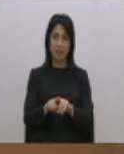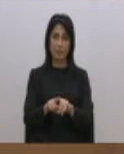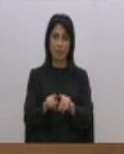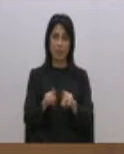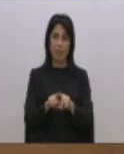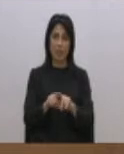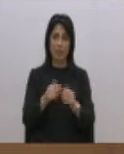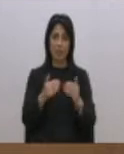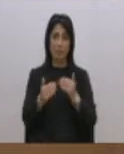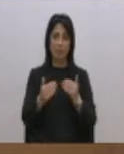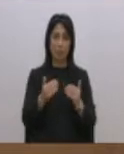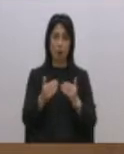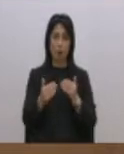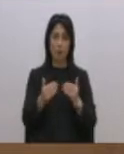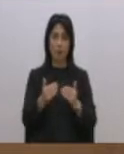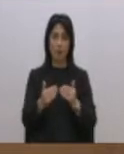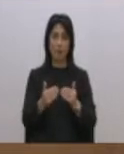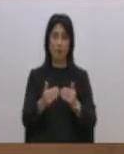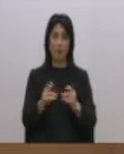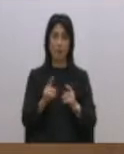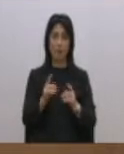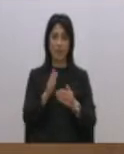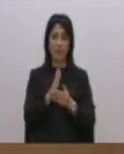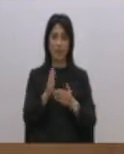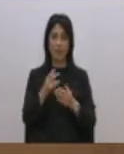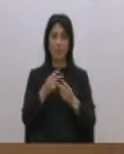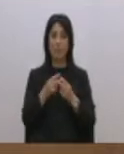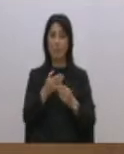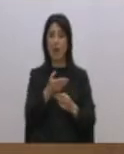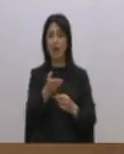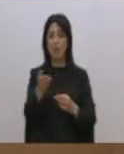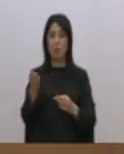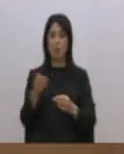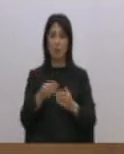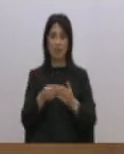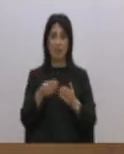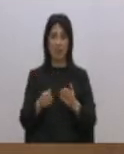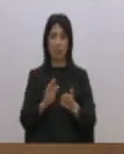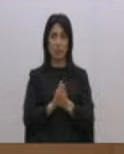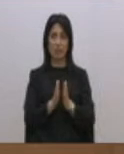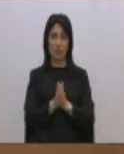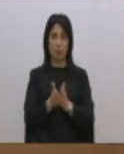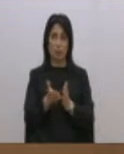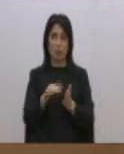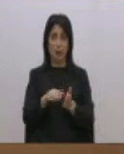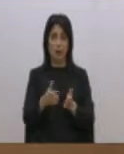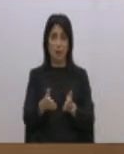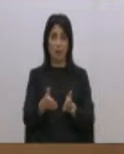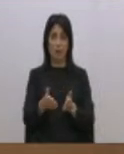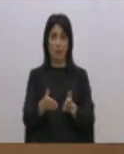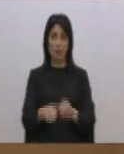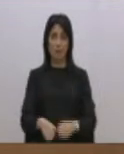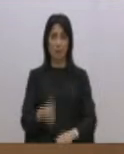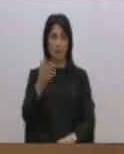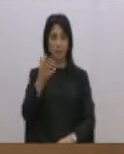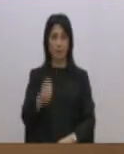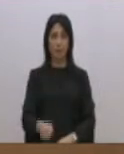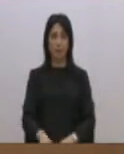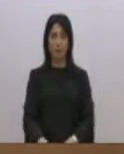aset imid gomit, ho, da, gargo, nacel, patim rebrisas, discriminațiul gomareova și hoaracen, da, mi-ar tu lebit.